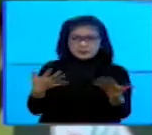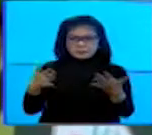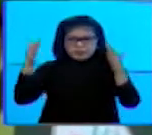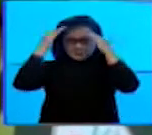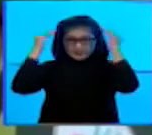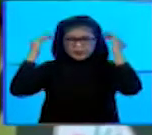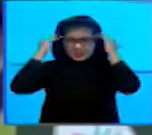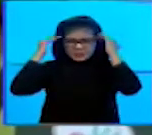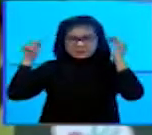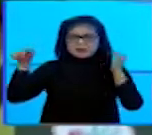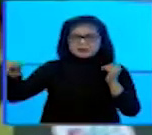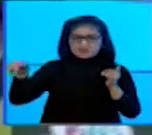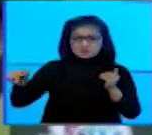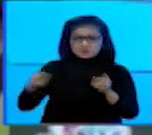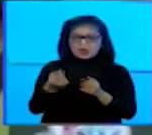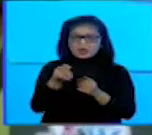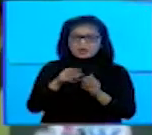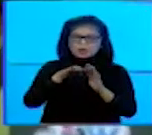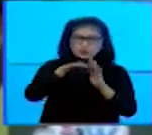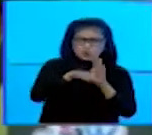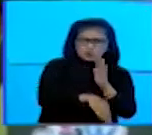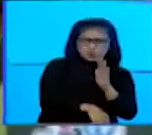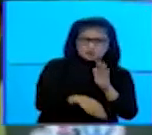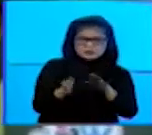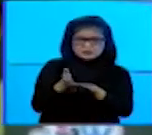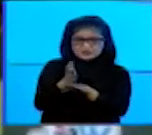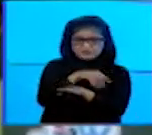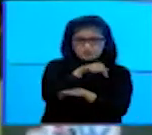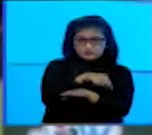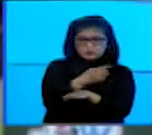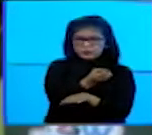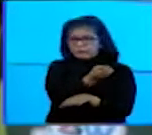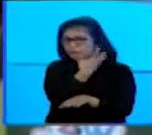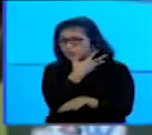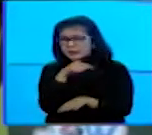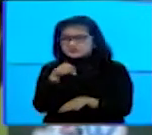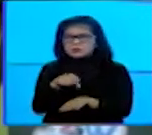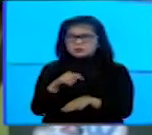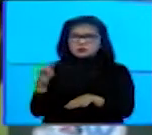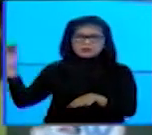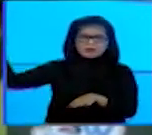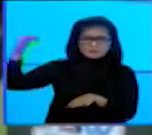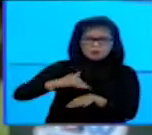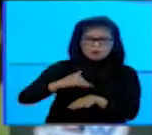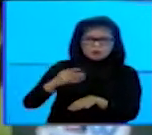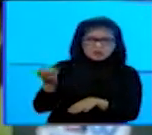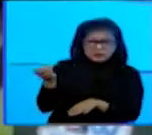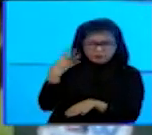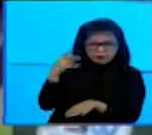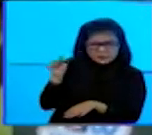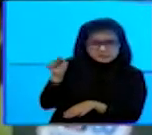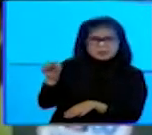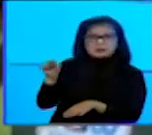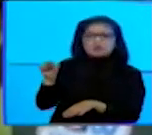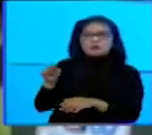itu masalah impor, itu harganya bisa stabil sampai 43. Sekarang dengan adanya informasi yang impor dari